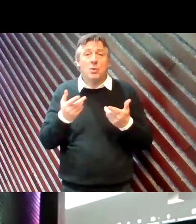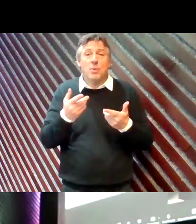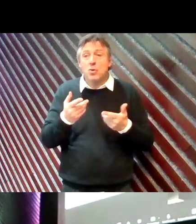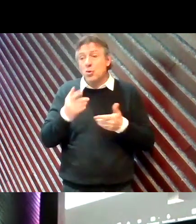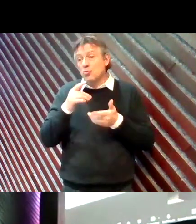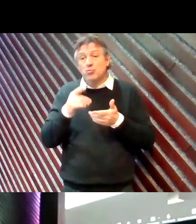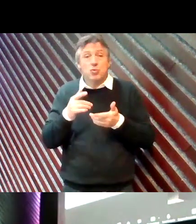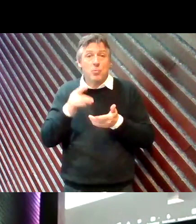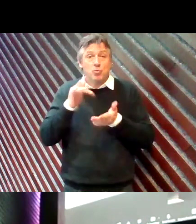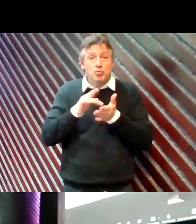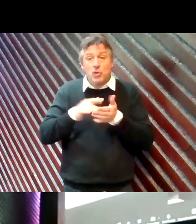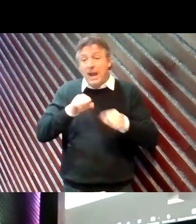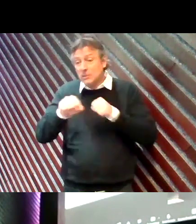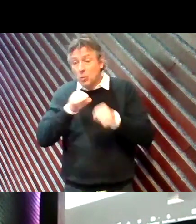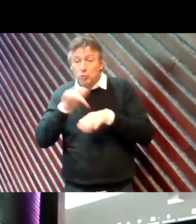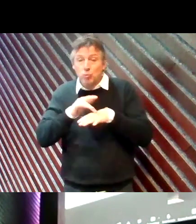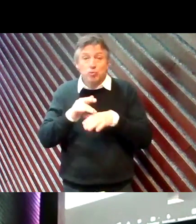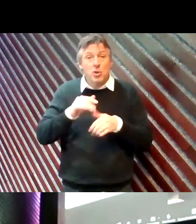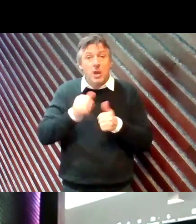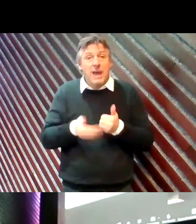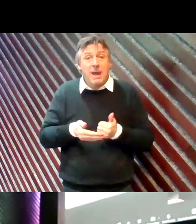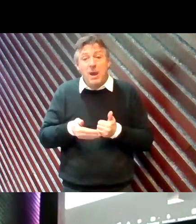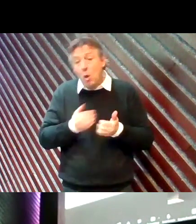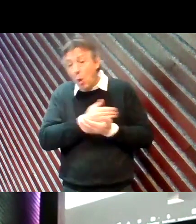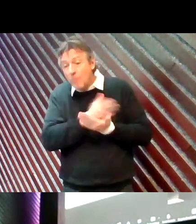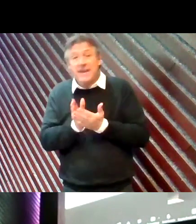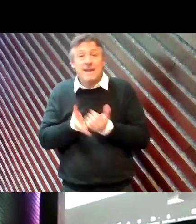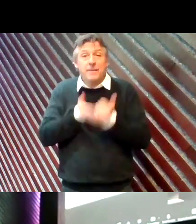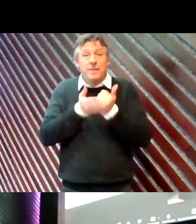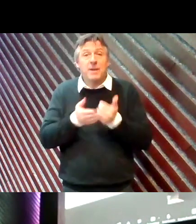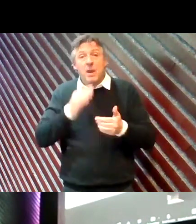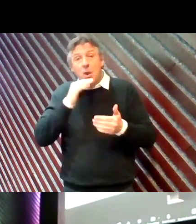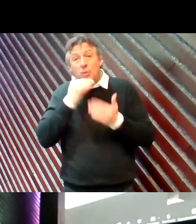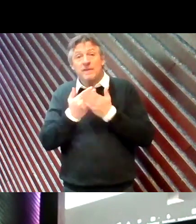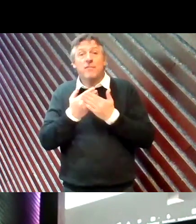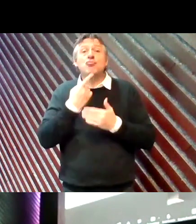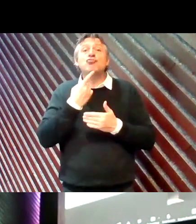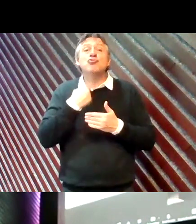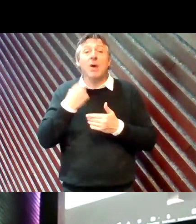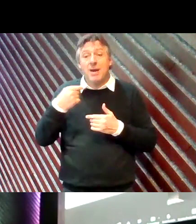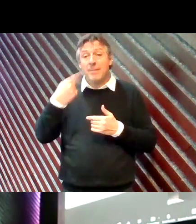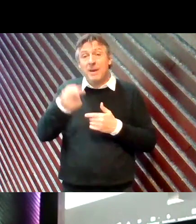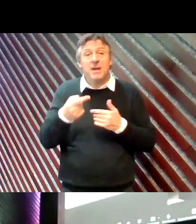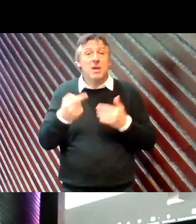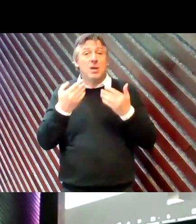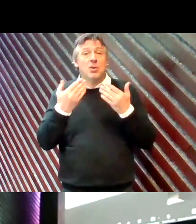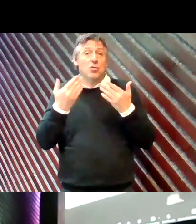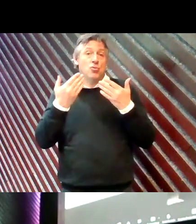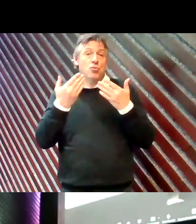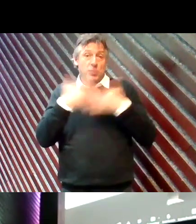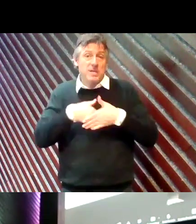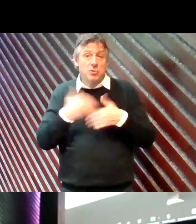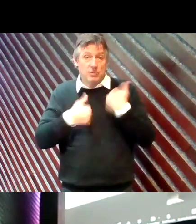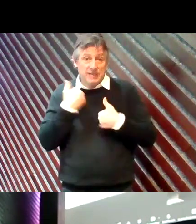leviers. Et l'idée, c'est qu'on vous donne rendez-vous en juin, après la nuit du handicap, pour faire le bilan et regarder les leviers qui ont bien fonctionné et peut-être